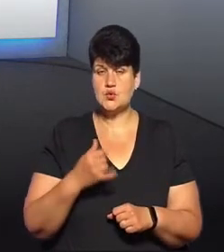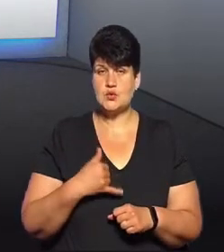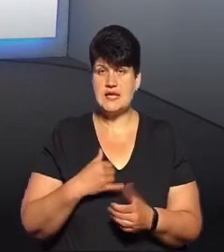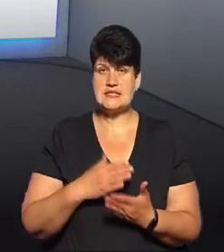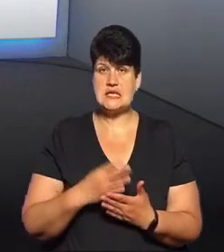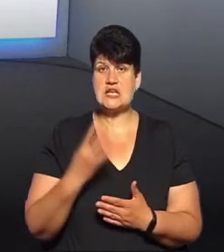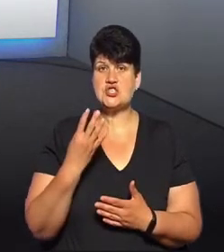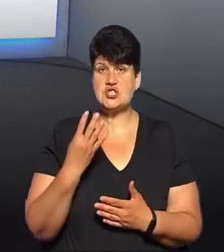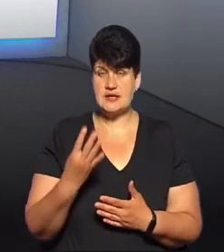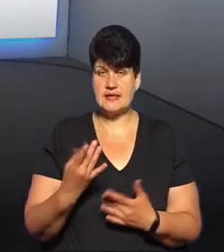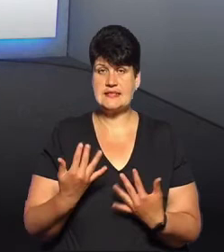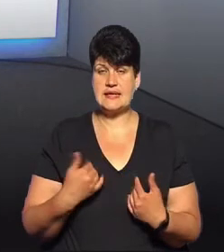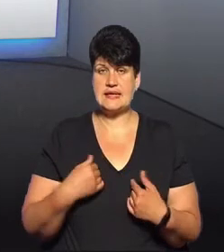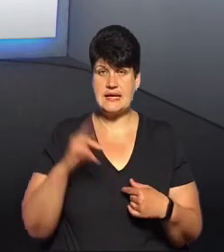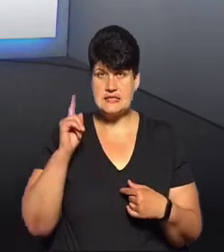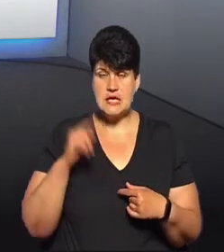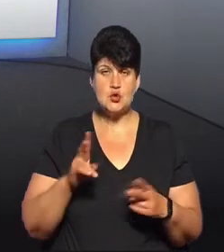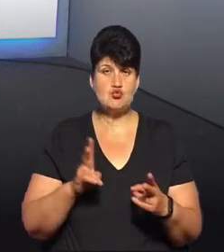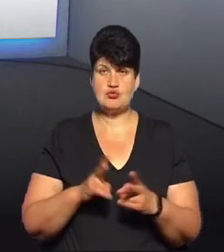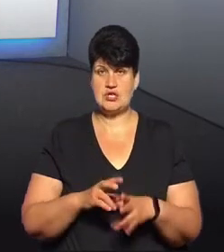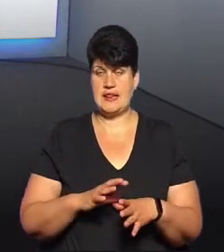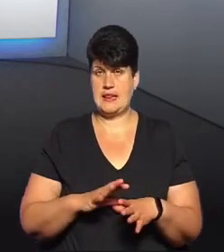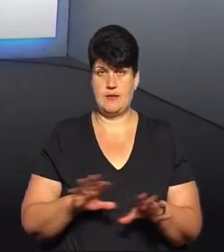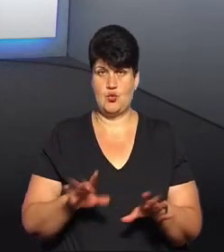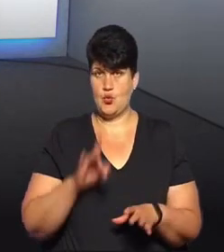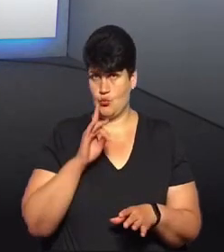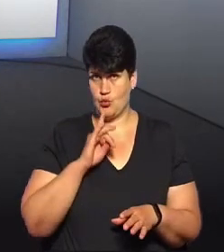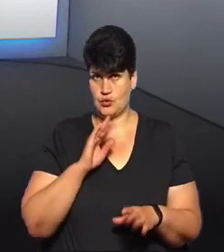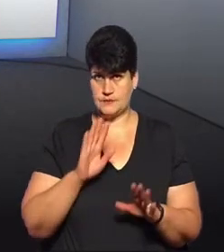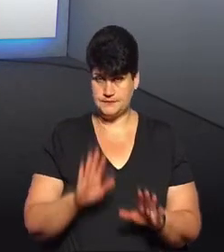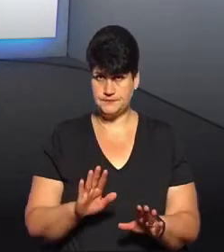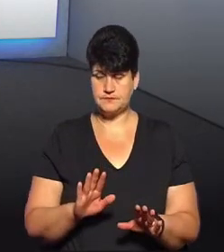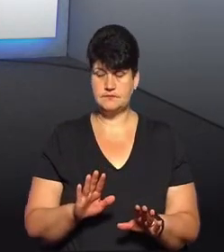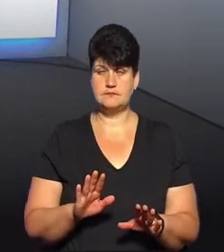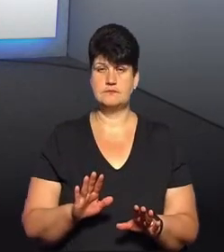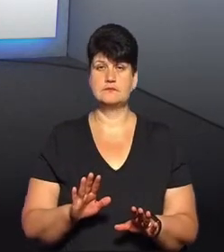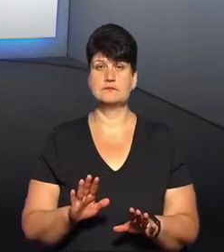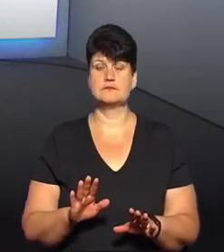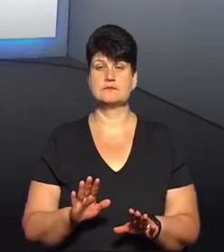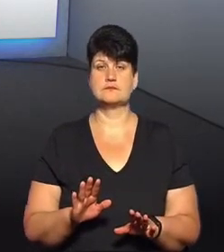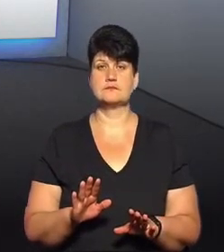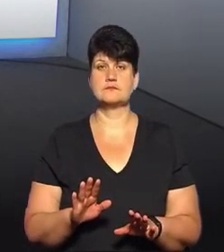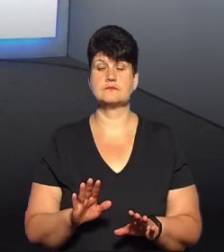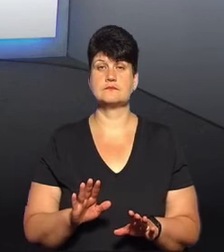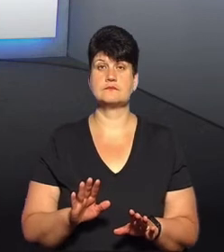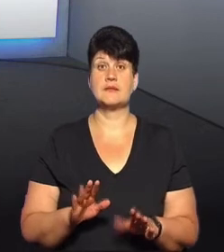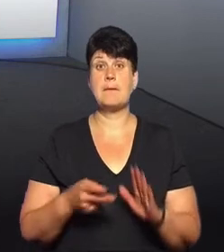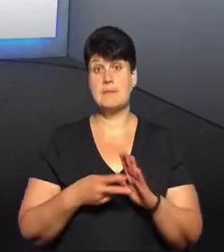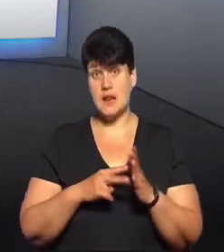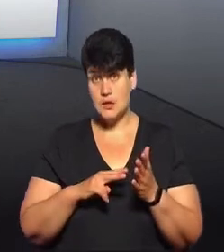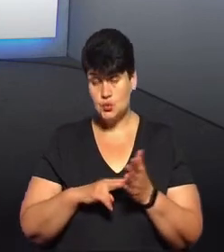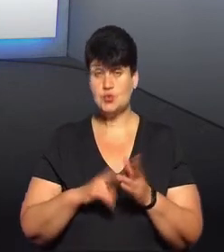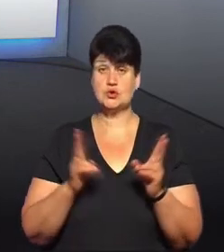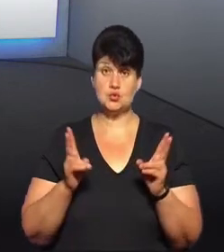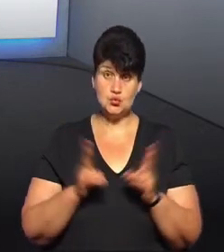відомо, поки що зустрічі не відбулося. Поки що все залишилось так от на словах. Так. Ну, планується зустріч, звісно, що